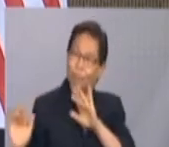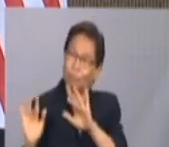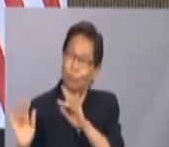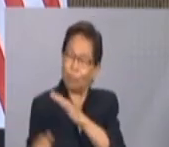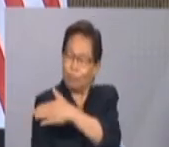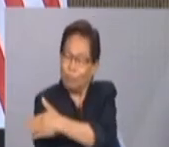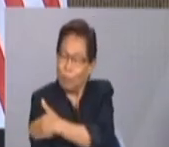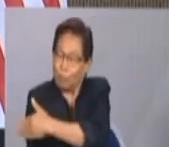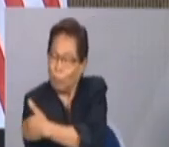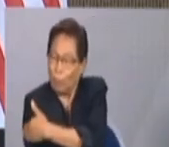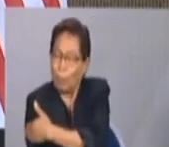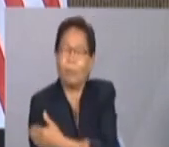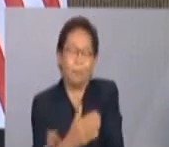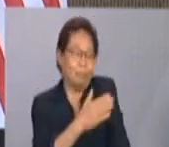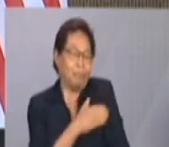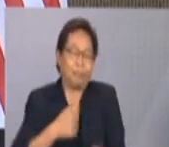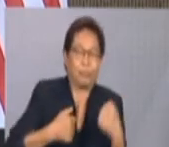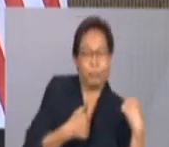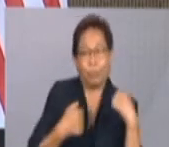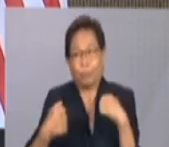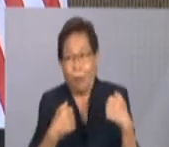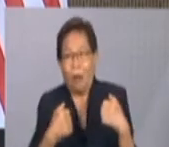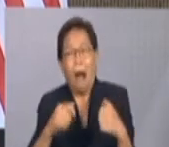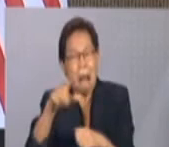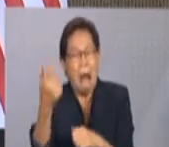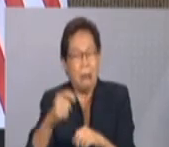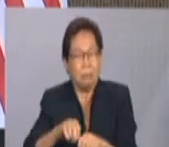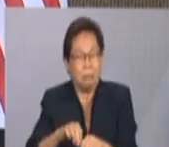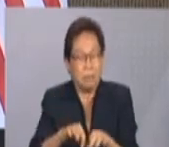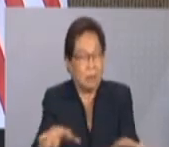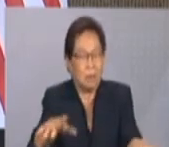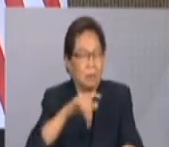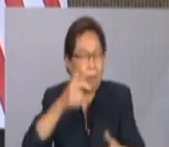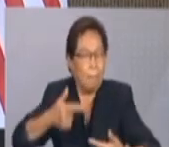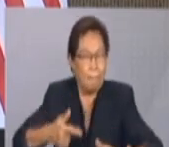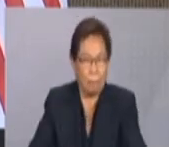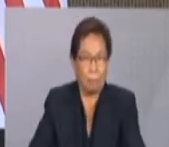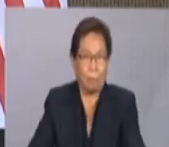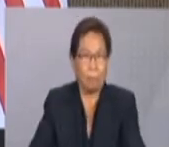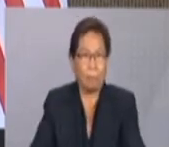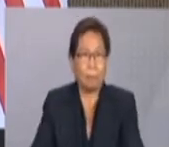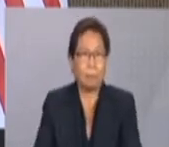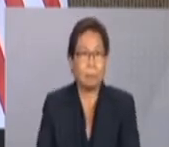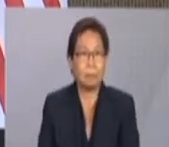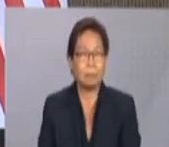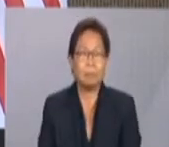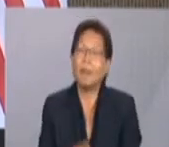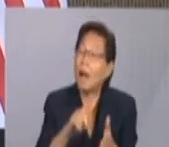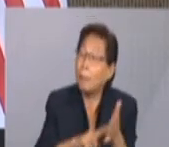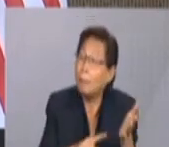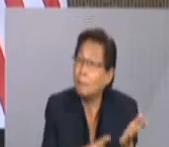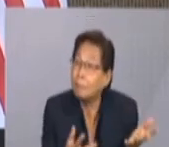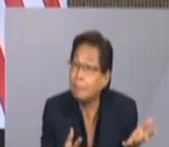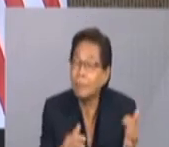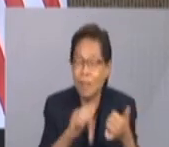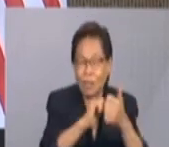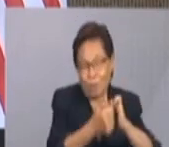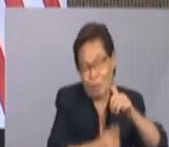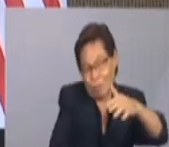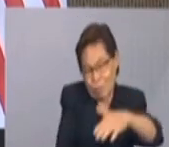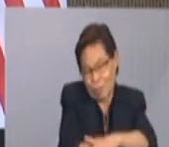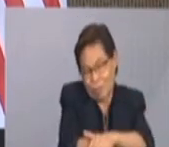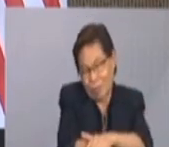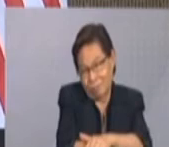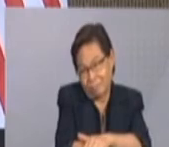kontek dan lain-lain disiko jangkitan juga tidak dibenarkan knapa dia termasuk sukan bola